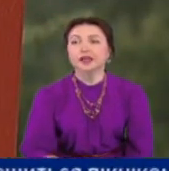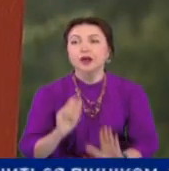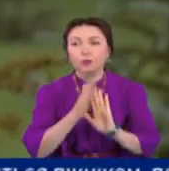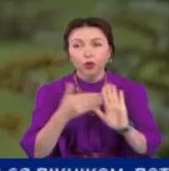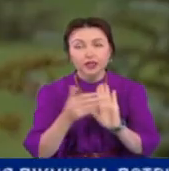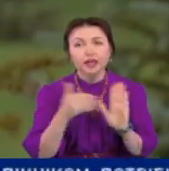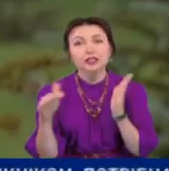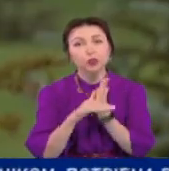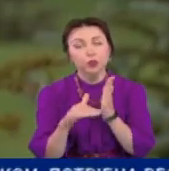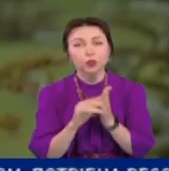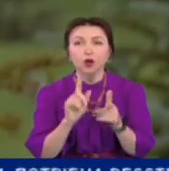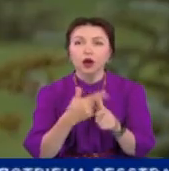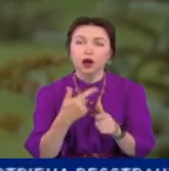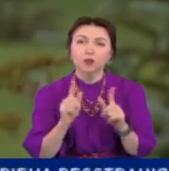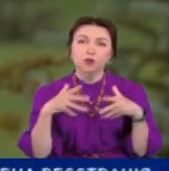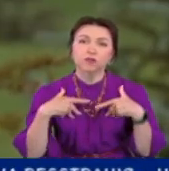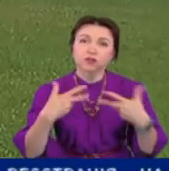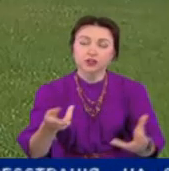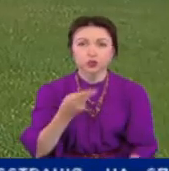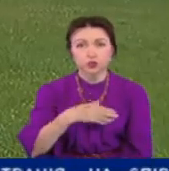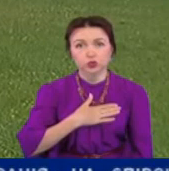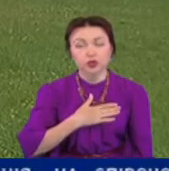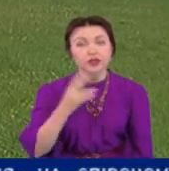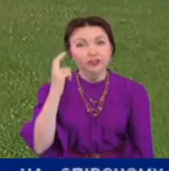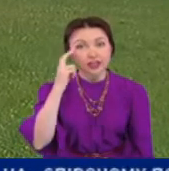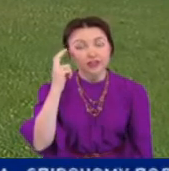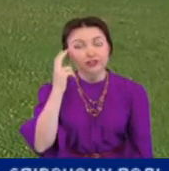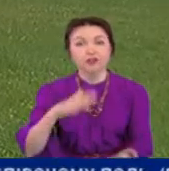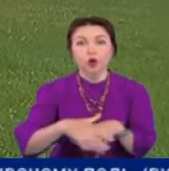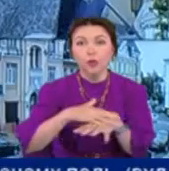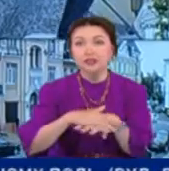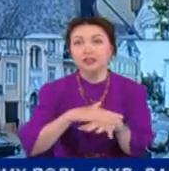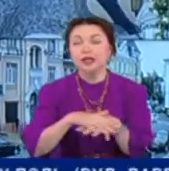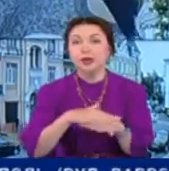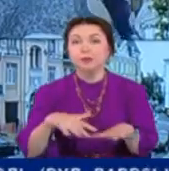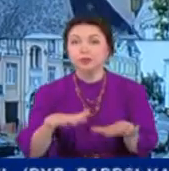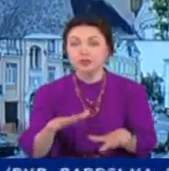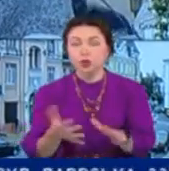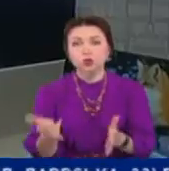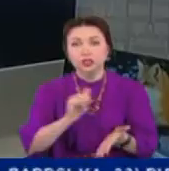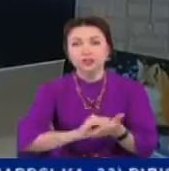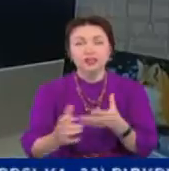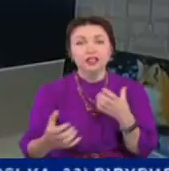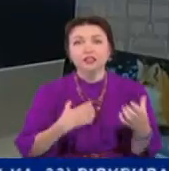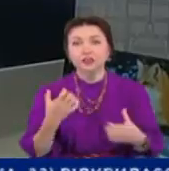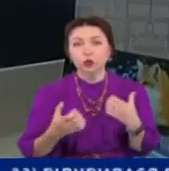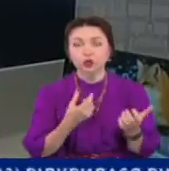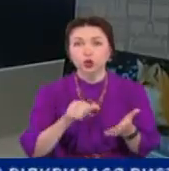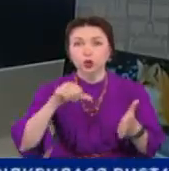Покликати на допомогу або і вилити душу. У Києві в громадських місцях встановили нові тривожні кнопки зі зворотнім